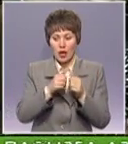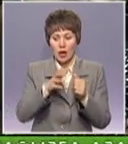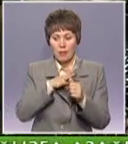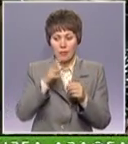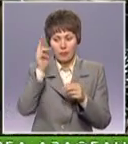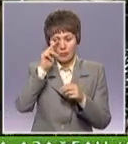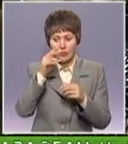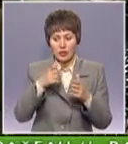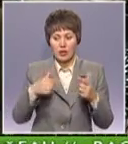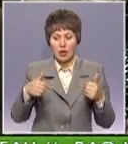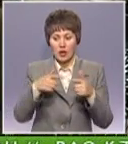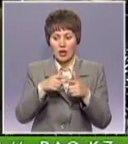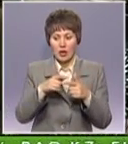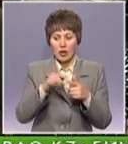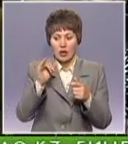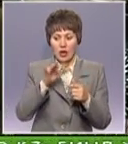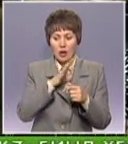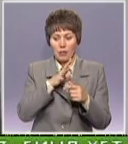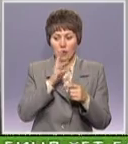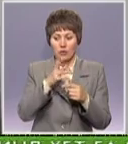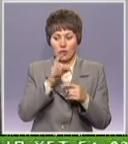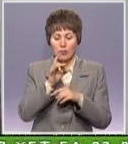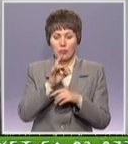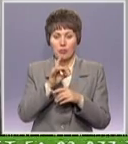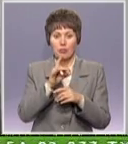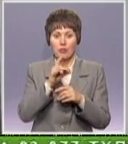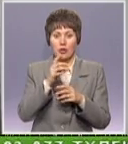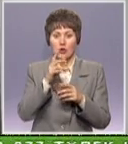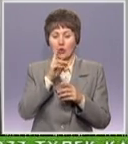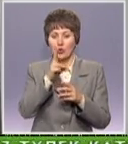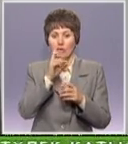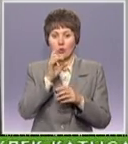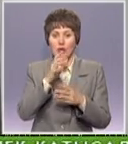түлектер кеңесі жағдайы мүшкіл отбасынан шыққан тәлімгерге